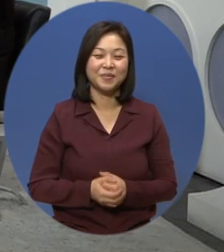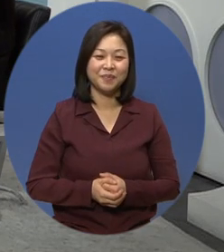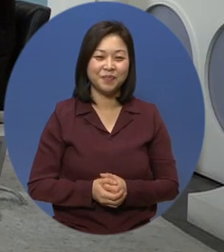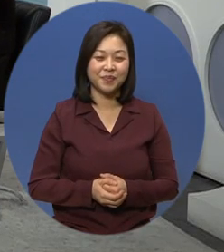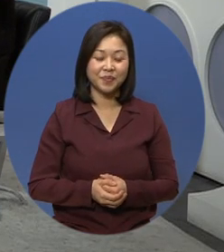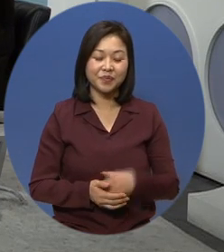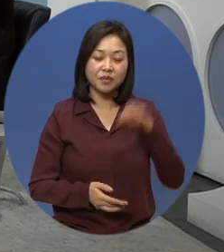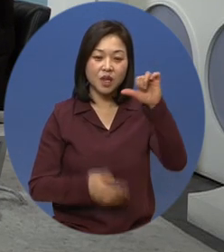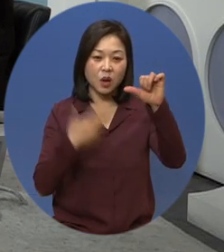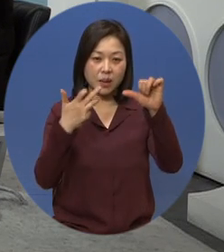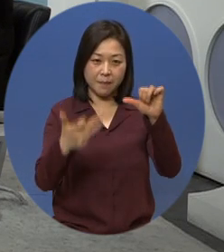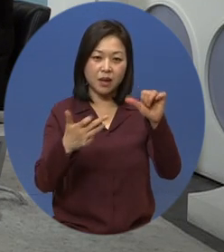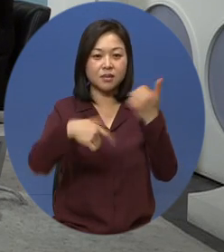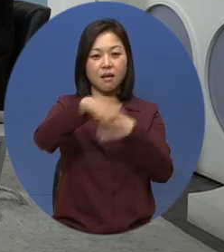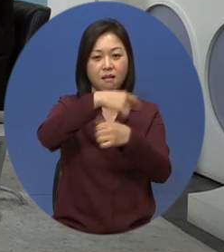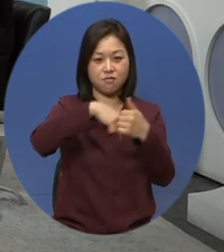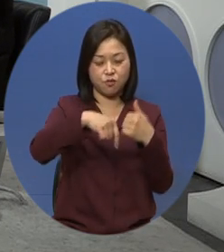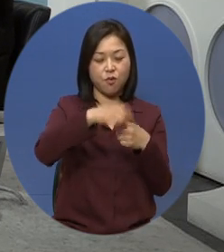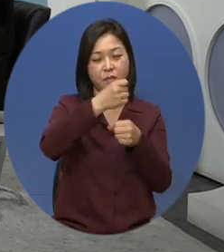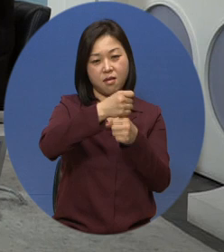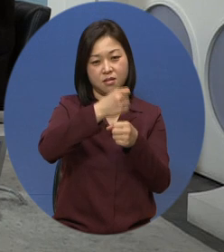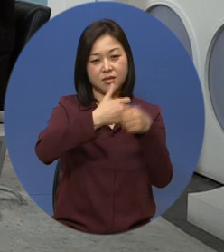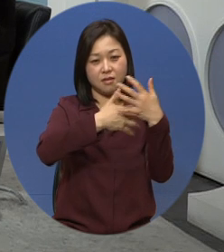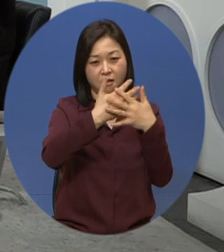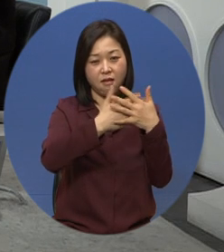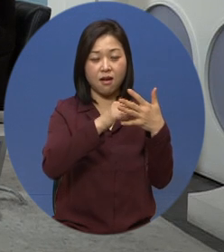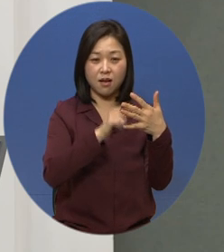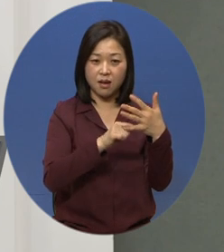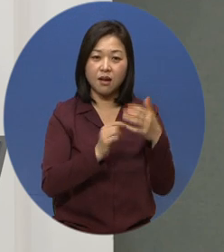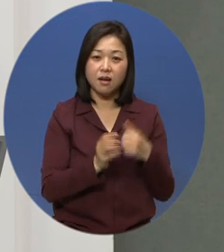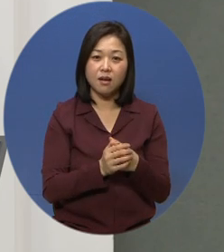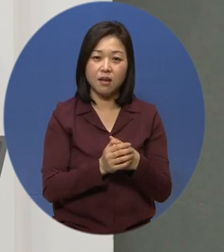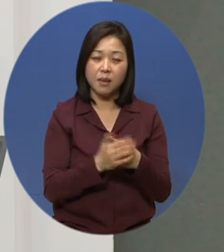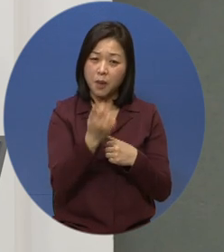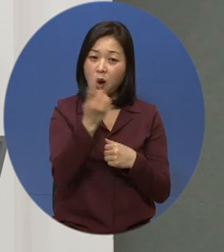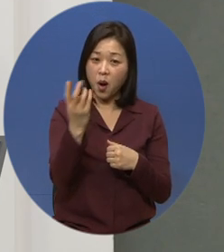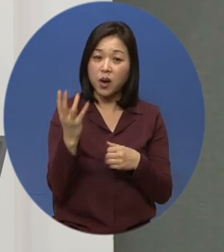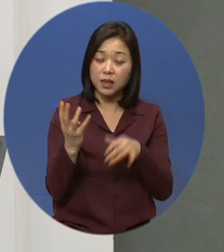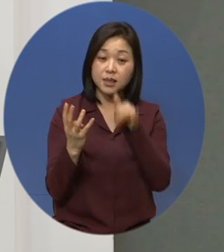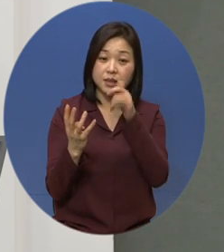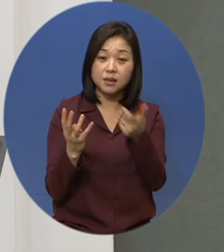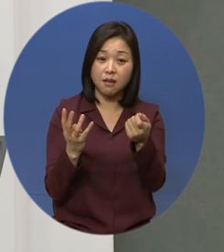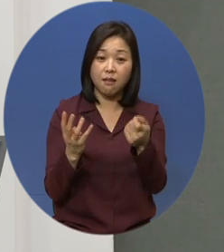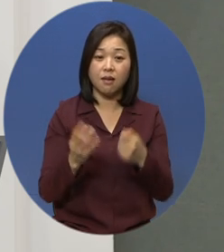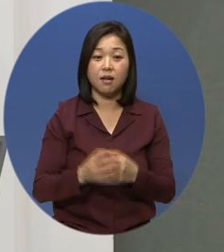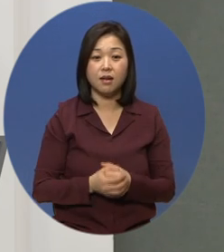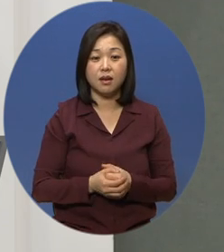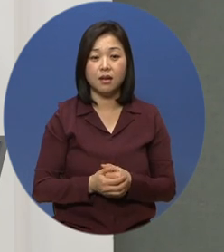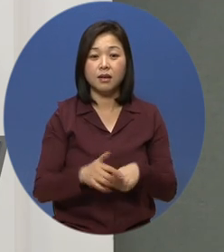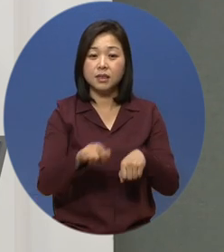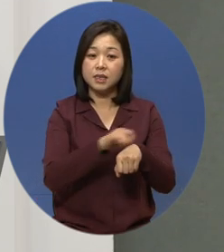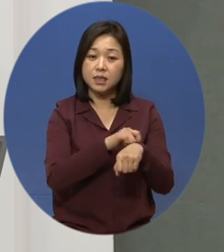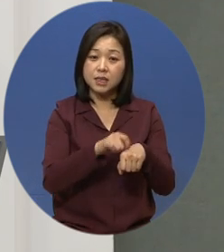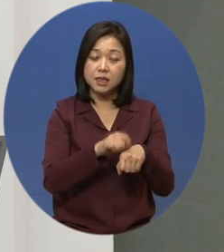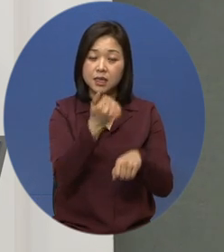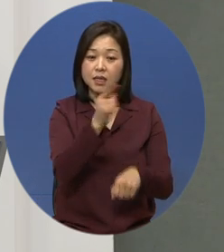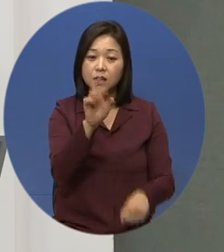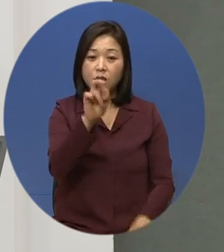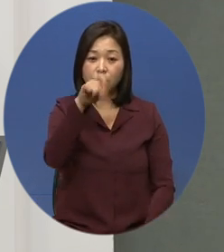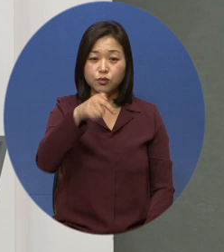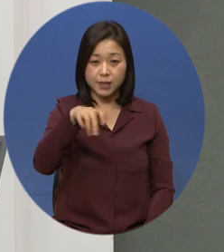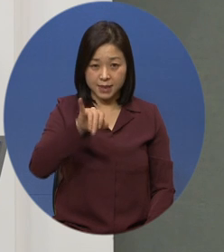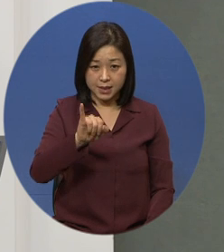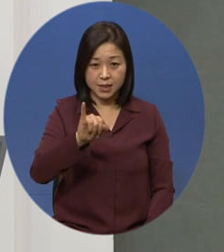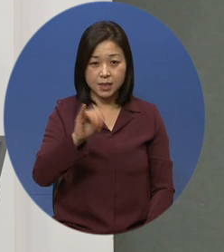을 배경으로 해서 만들어진 영화가 몇 푼 있는것 같아요 특히 이제 이 황무지